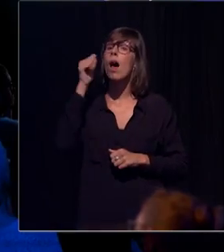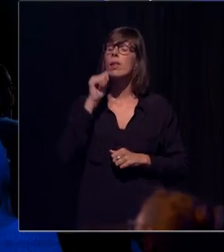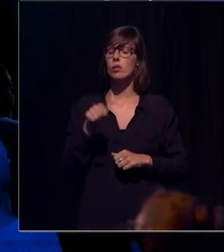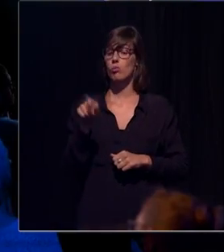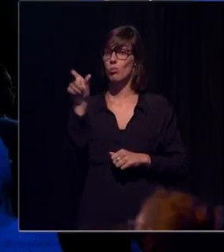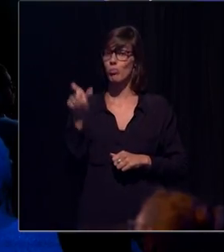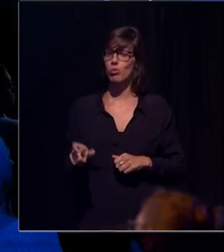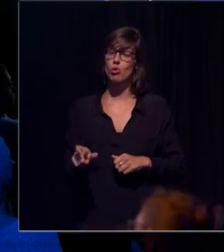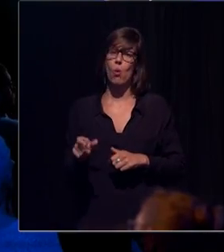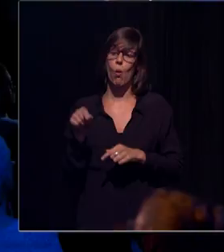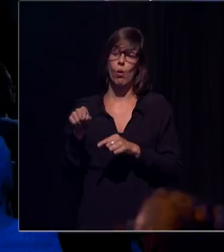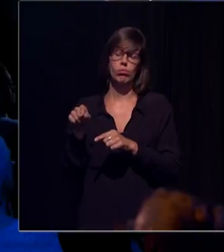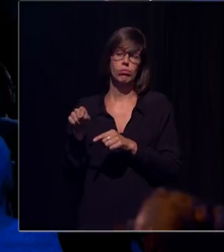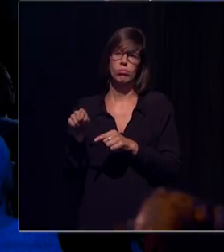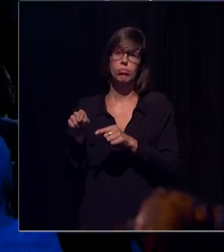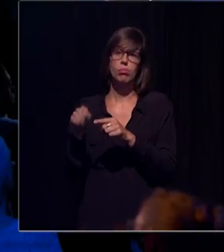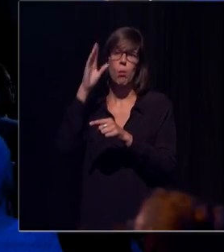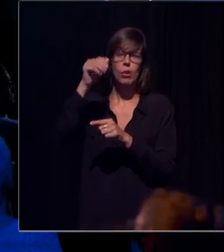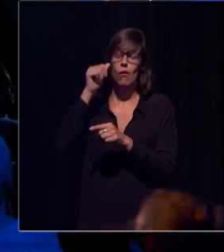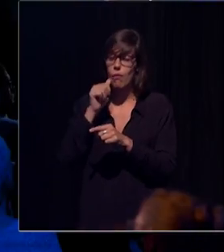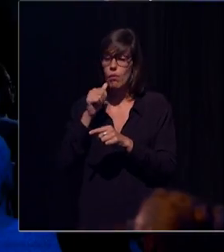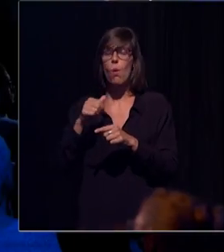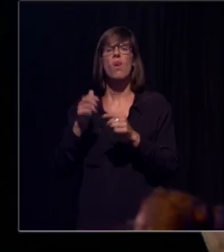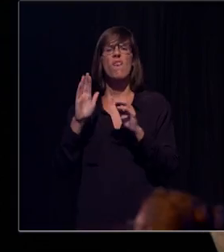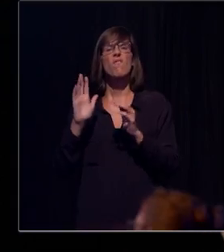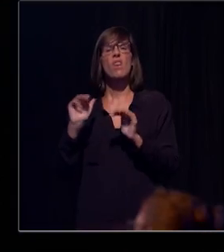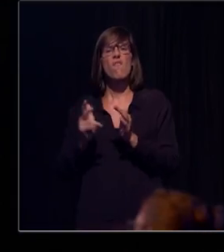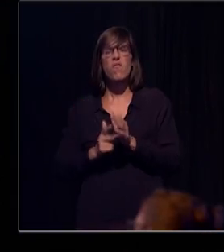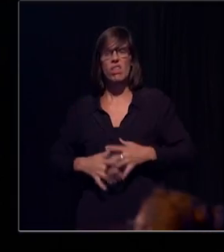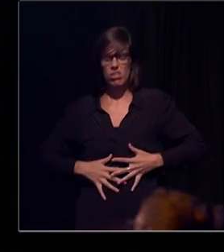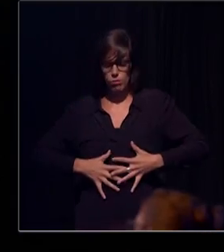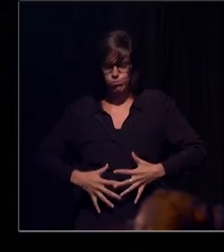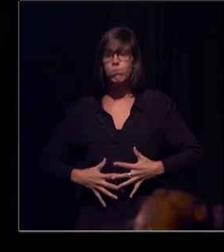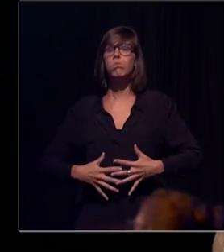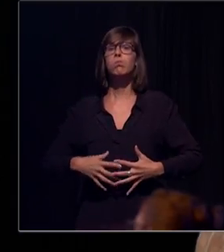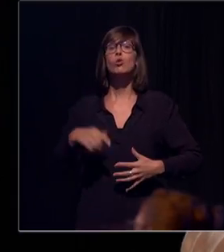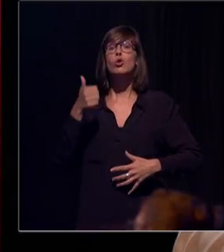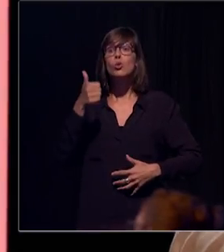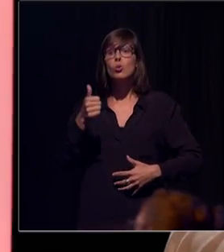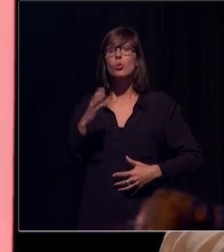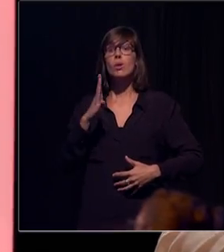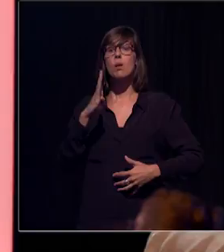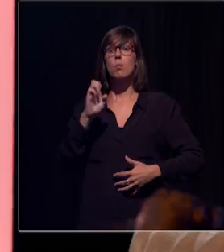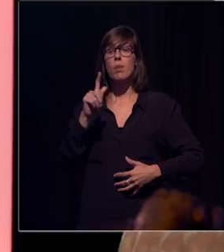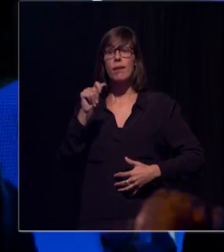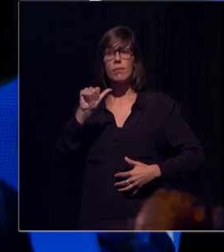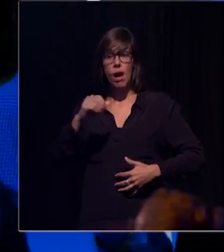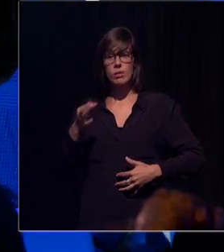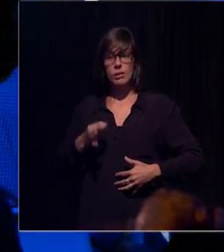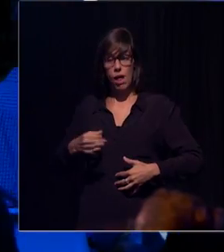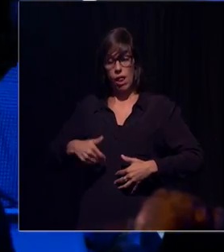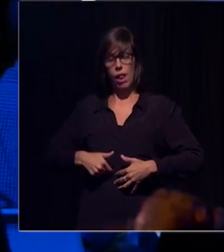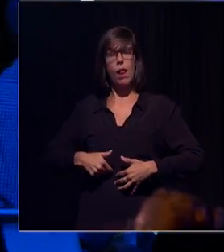van hun bloed krijgen en dus alle juiste kaarten om hartinfarcten en herseninfarcten te krijgen. Nu,